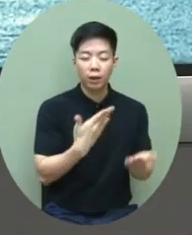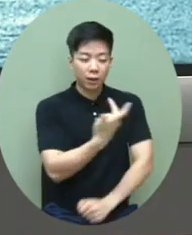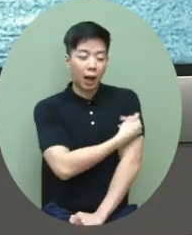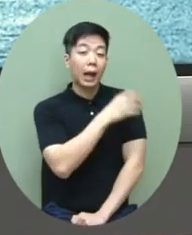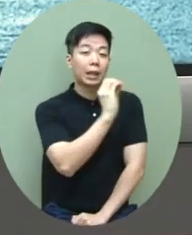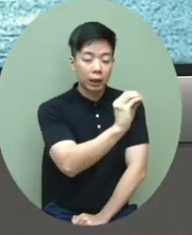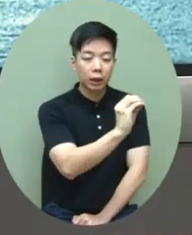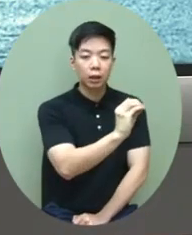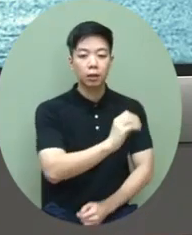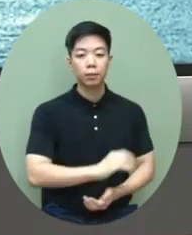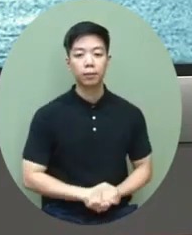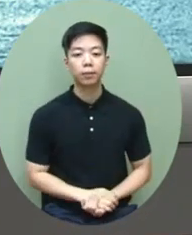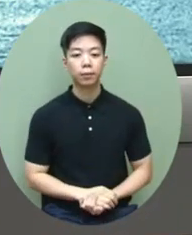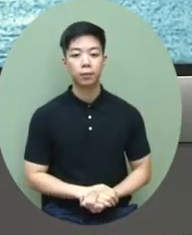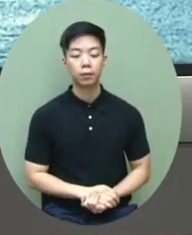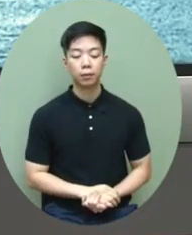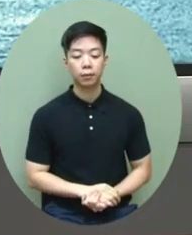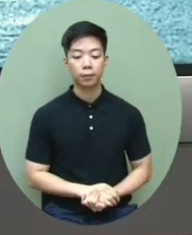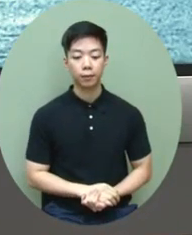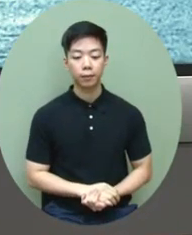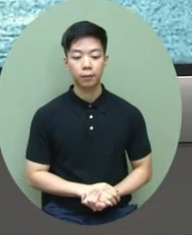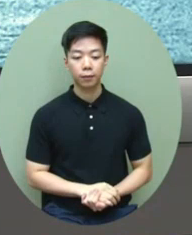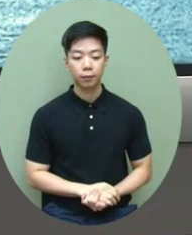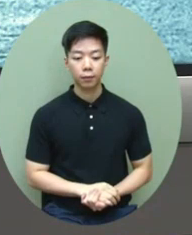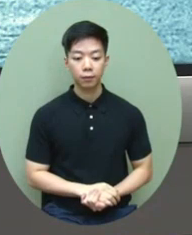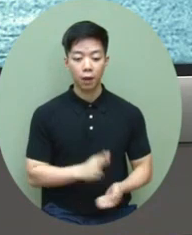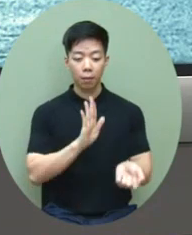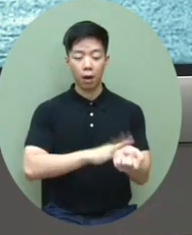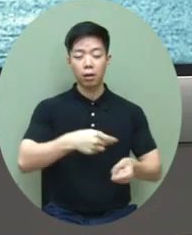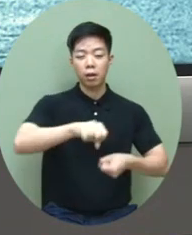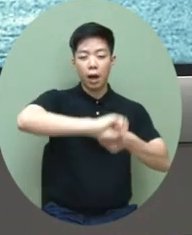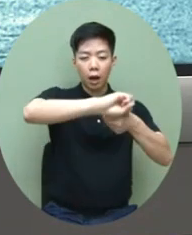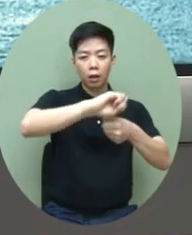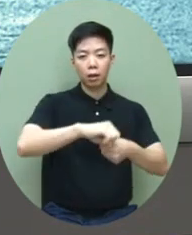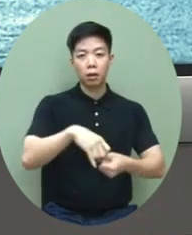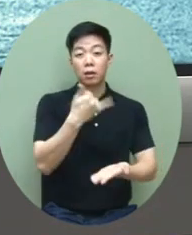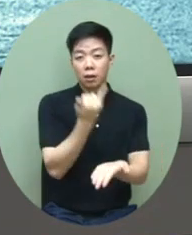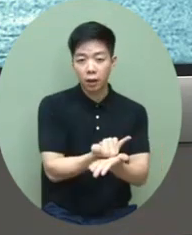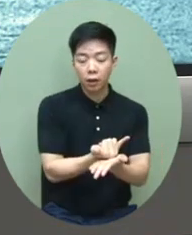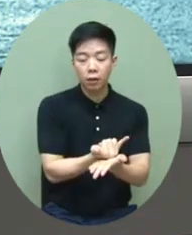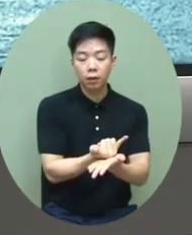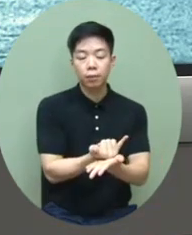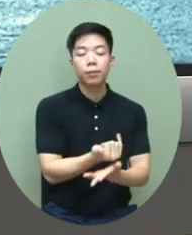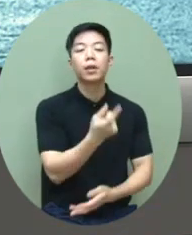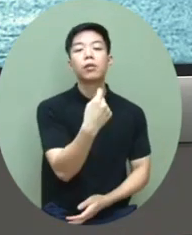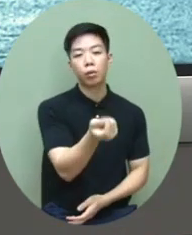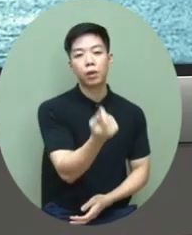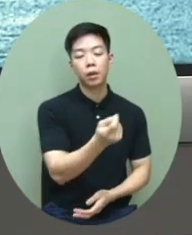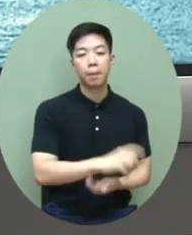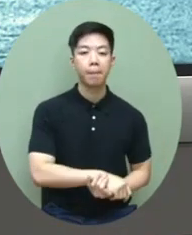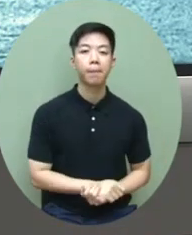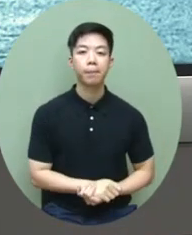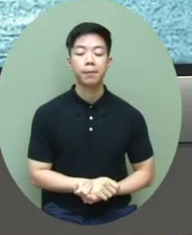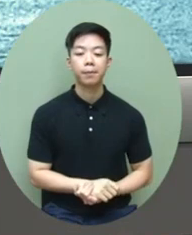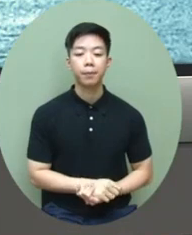嘅話咧，其實係誘發佢令到佢變重症啦，甚至乎死亡嘅風險咧係大大咁樣增加。